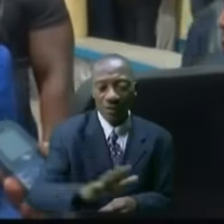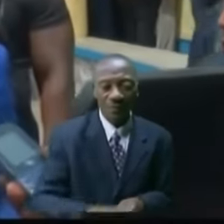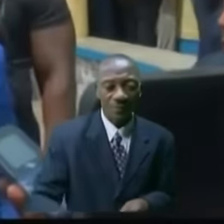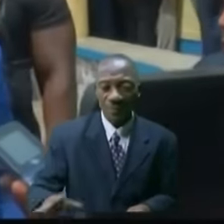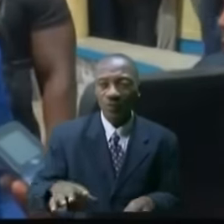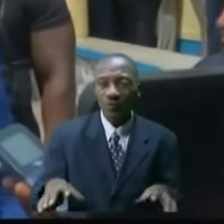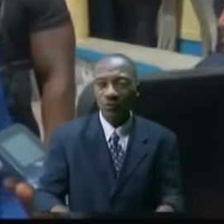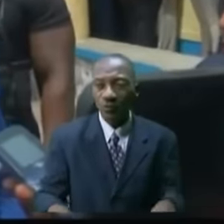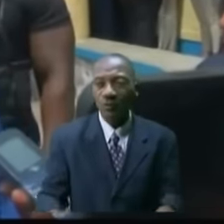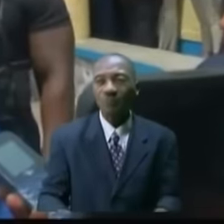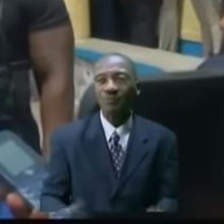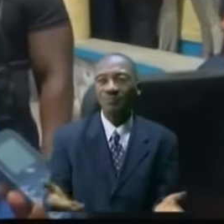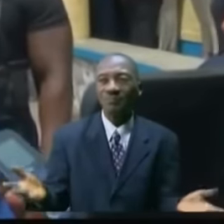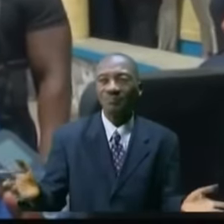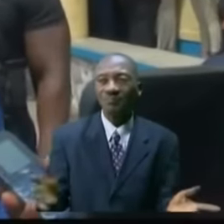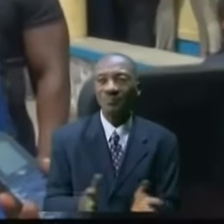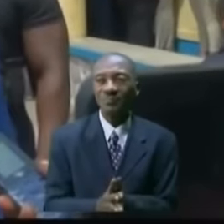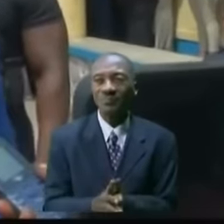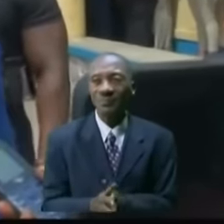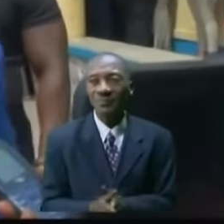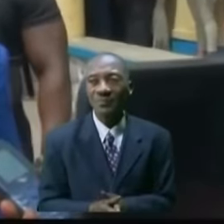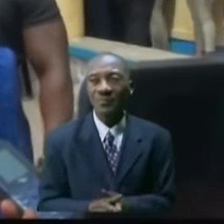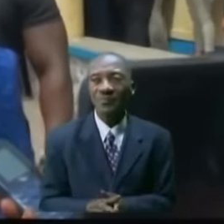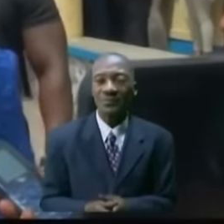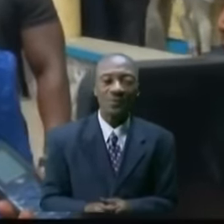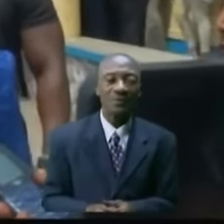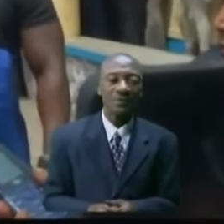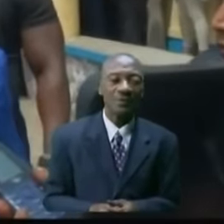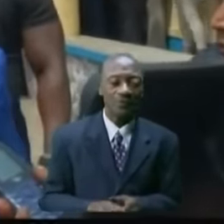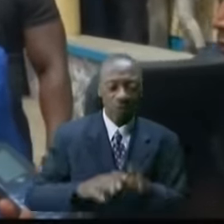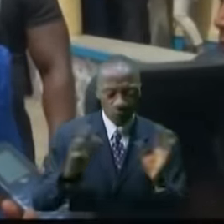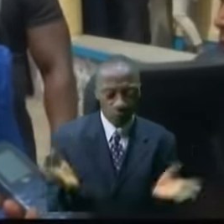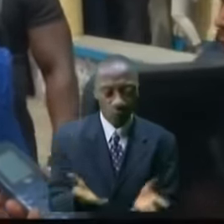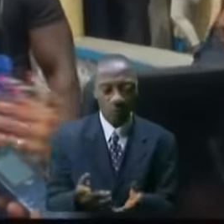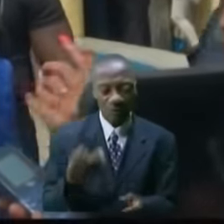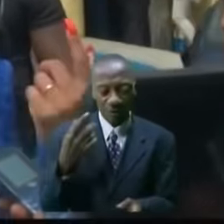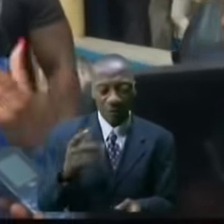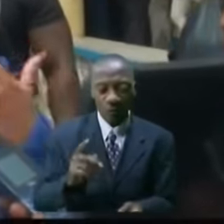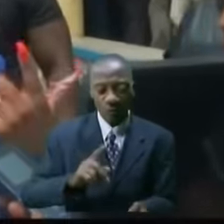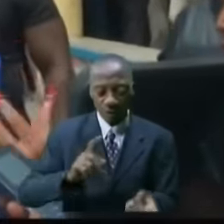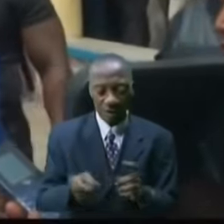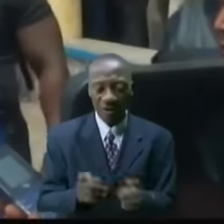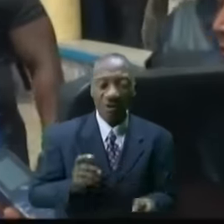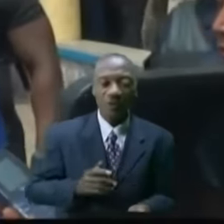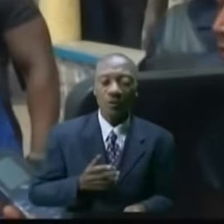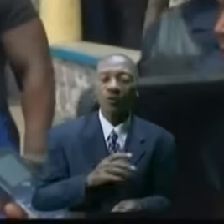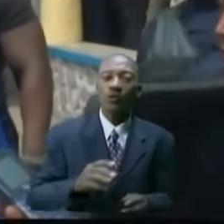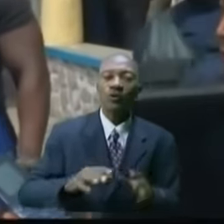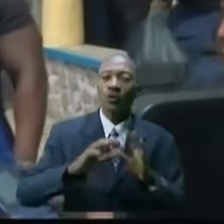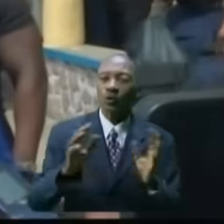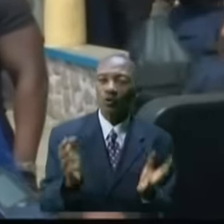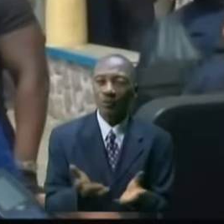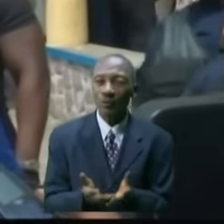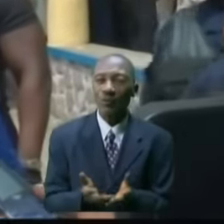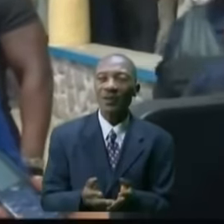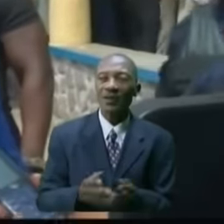de notre éducation, de notre sécurité, de la prospérité du Congo tout entier. Regardez seulement autour de vous comment est-ce que les bâtiments se transforment. Nous n'avons